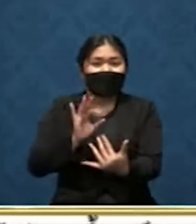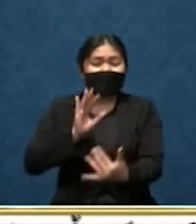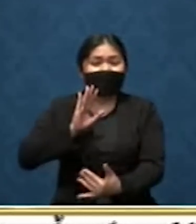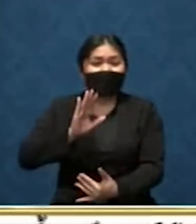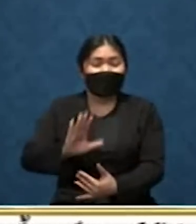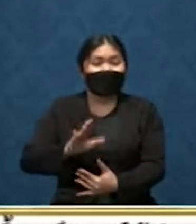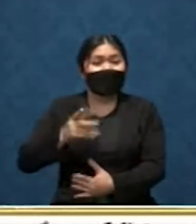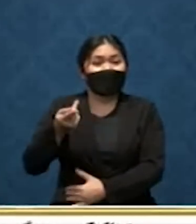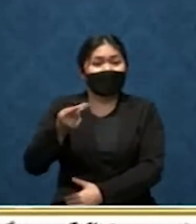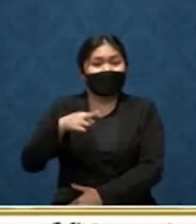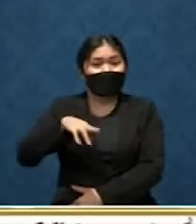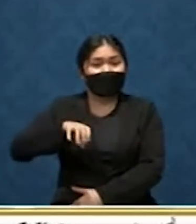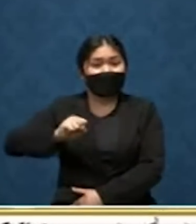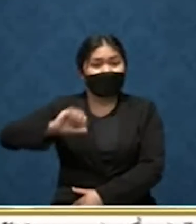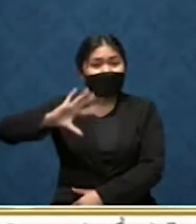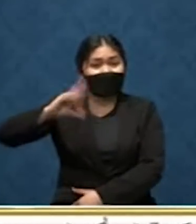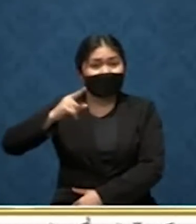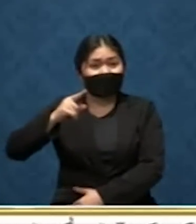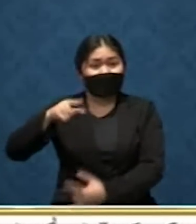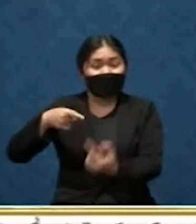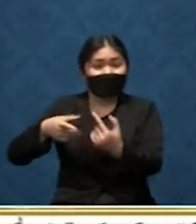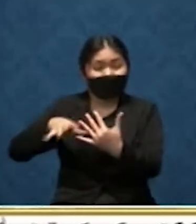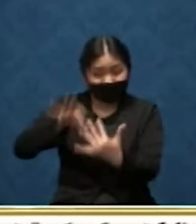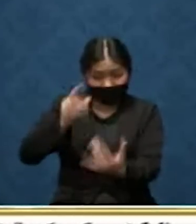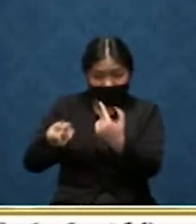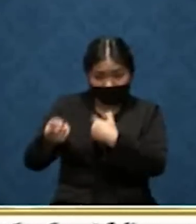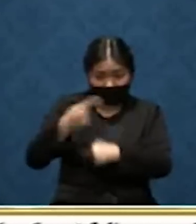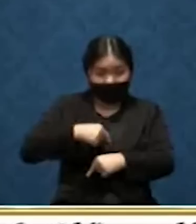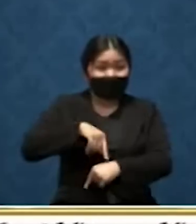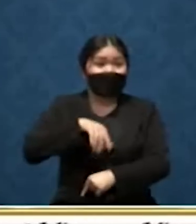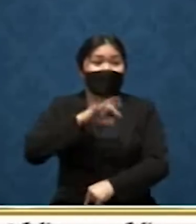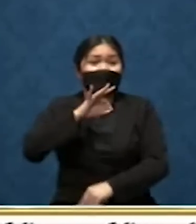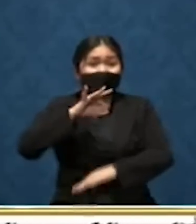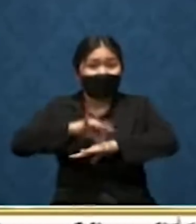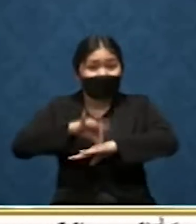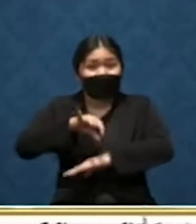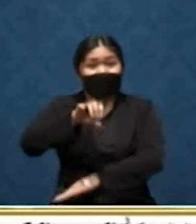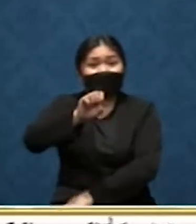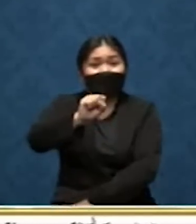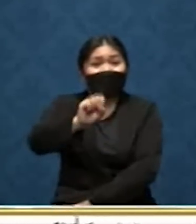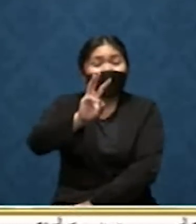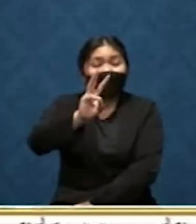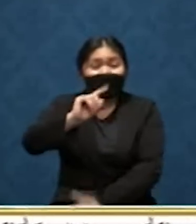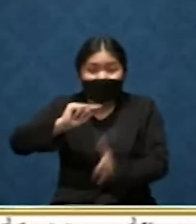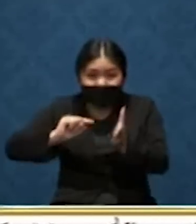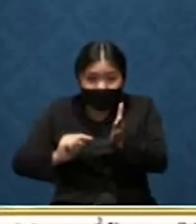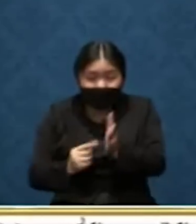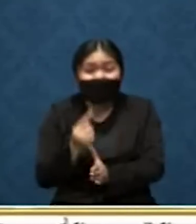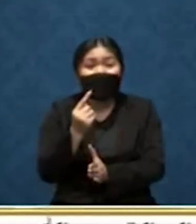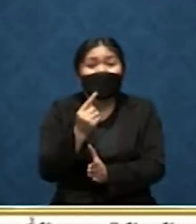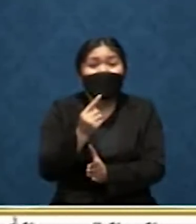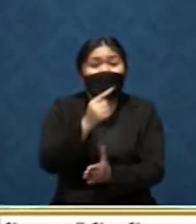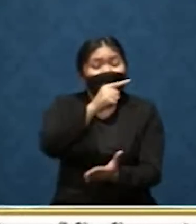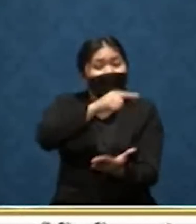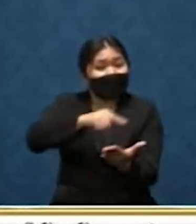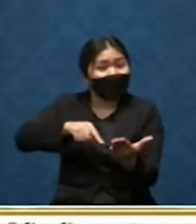ัฐปหารค.ส.ช.ให้เข้ามาเป็สอวอรครับเป็นสอวอรชุดแรกที่ขานชื่อโวทให้ผลเอกประ